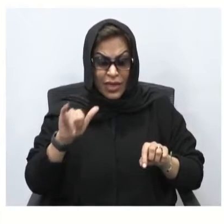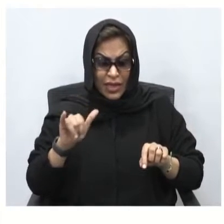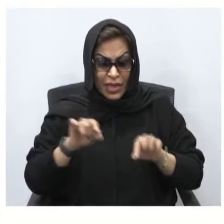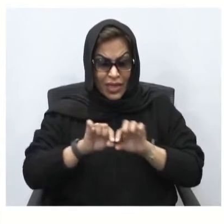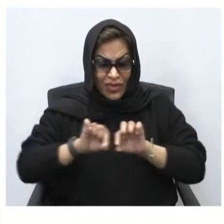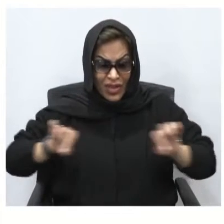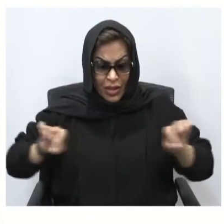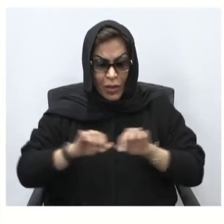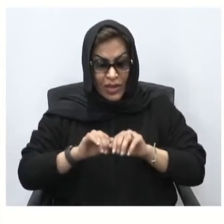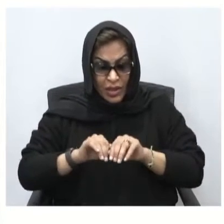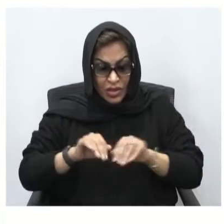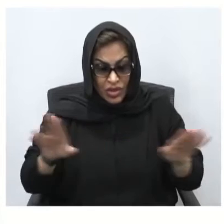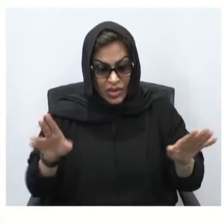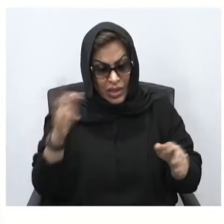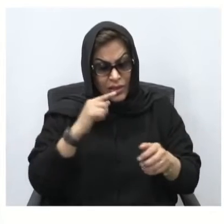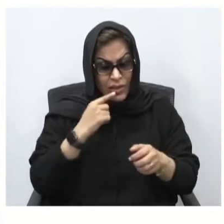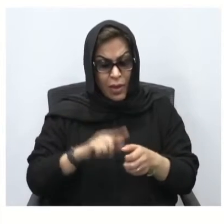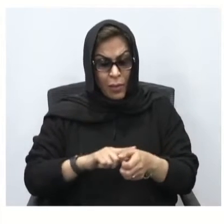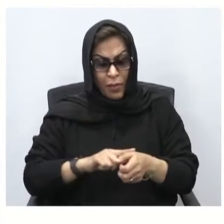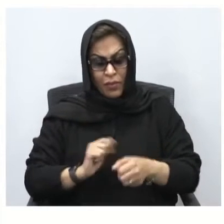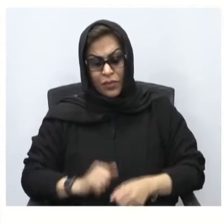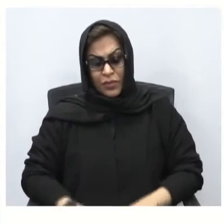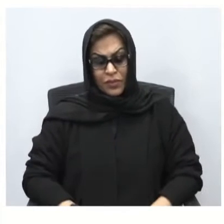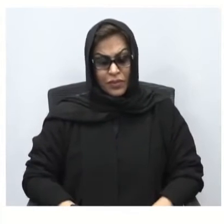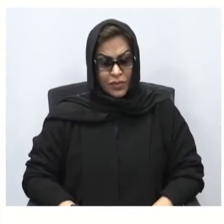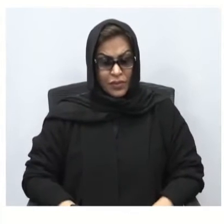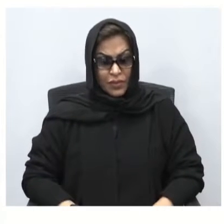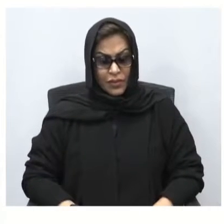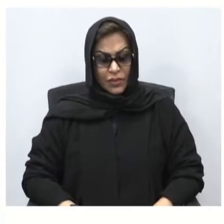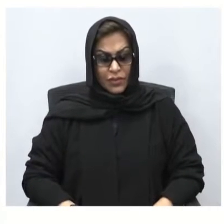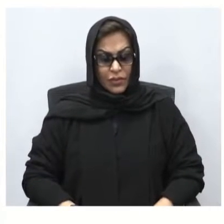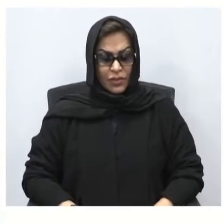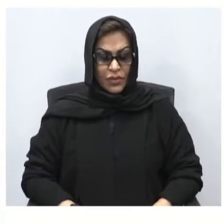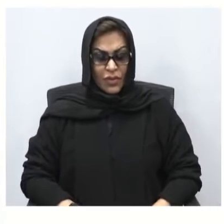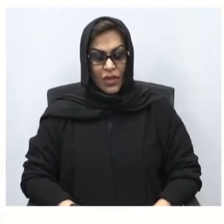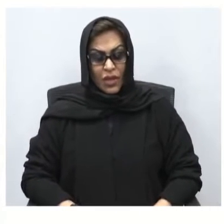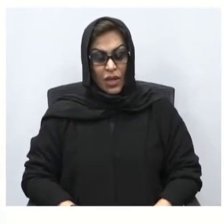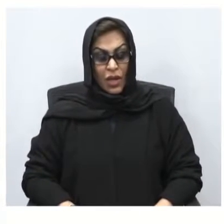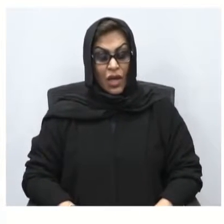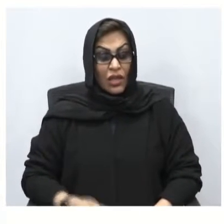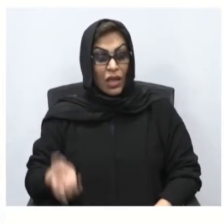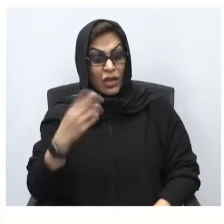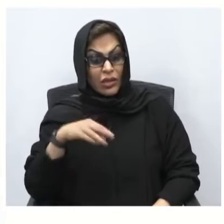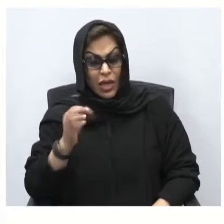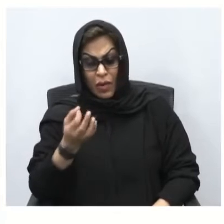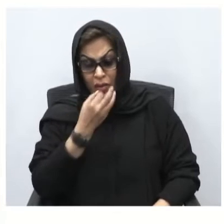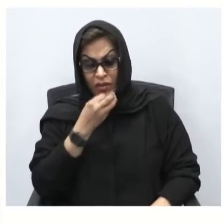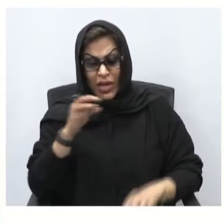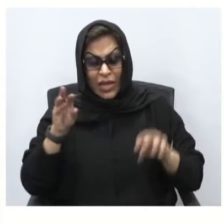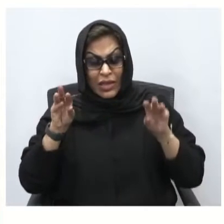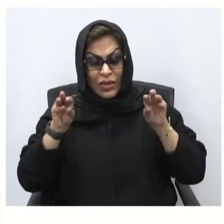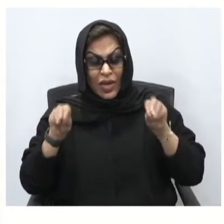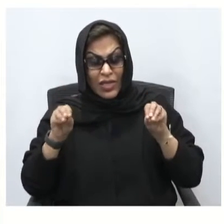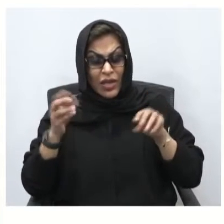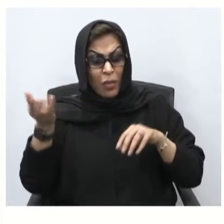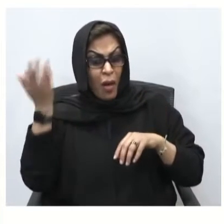عمليه الانتشار ثم تنتقل الى الدم تطرقنا في حصتنا الماضيه عند عمليه